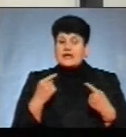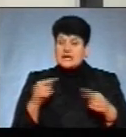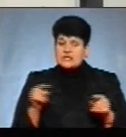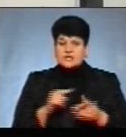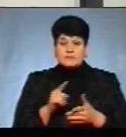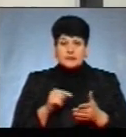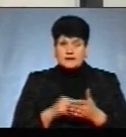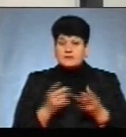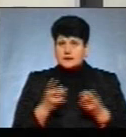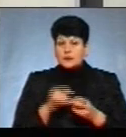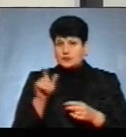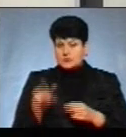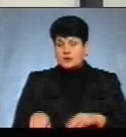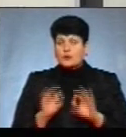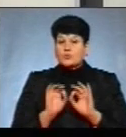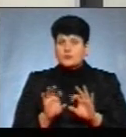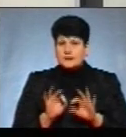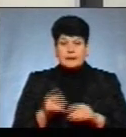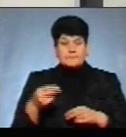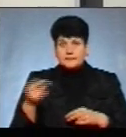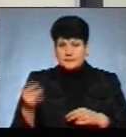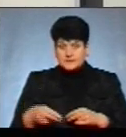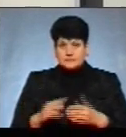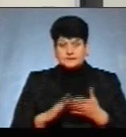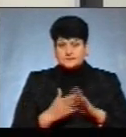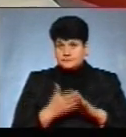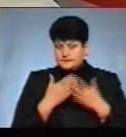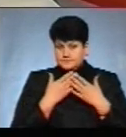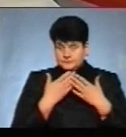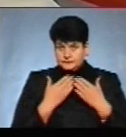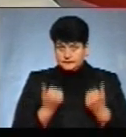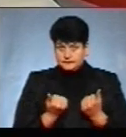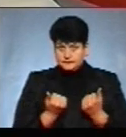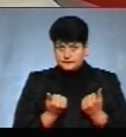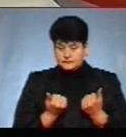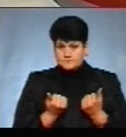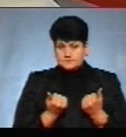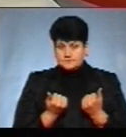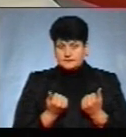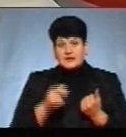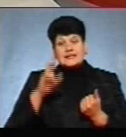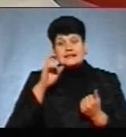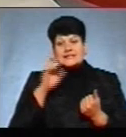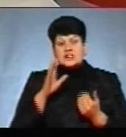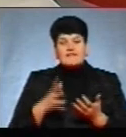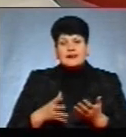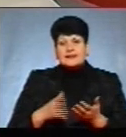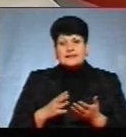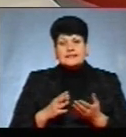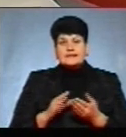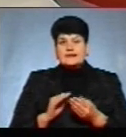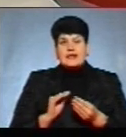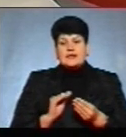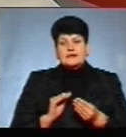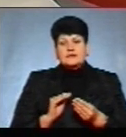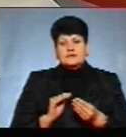але інше питання, просто треба людині говорити про те, що не підписавши угоди, просто держава не